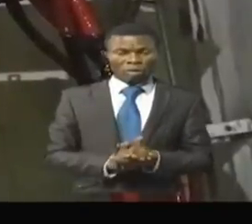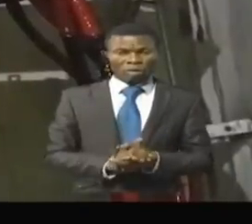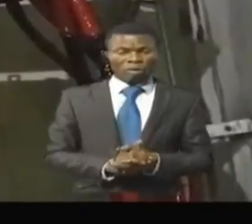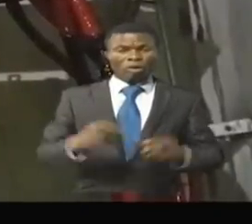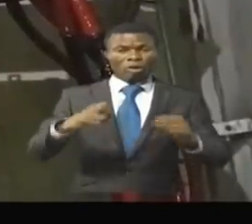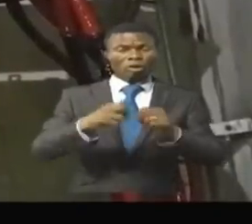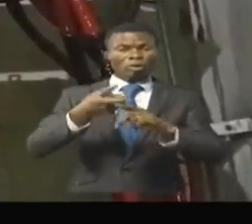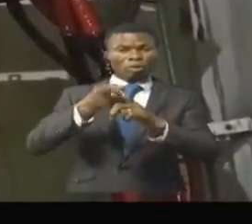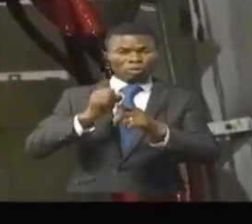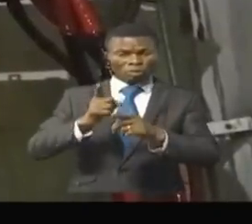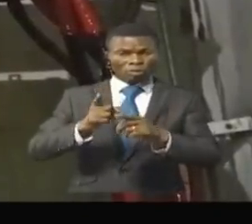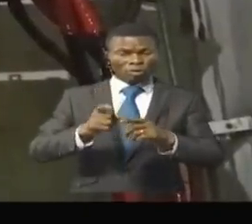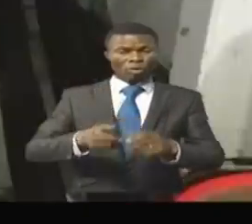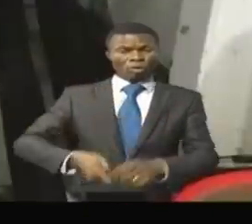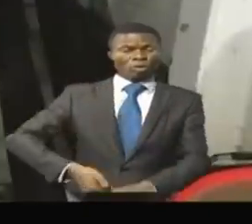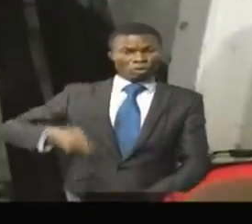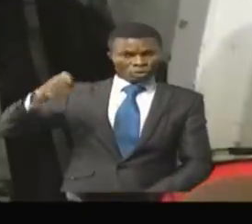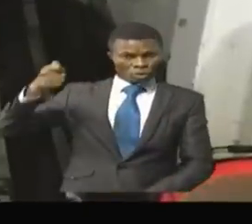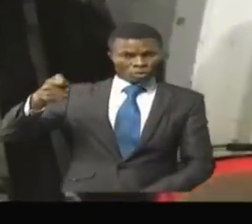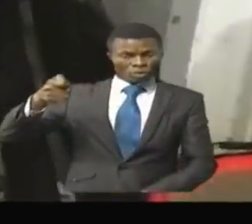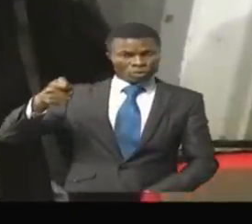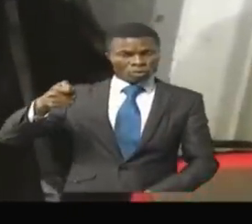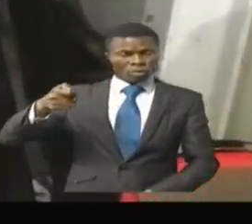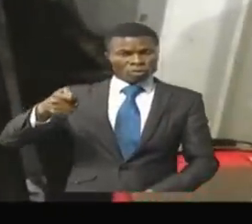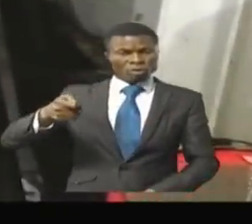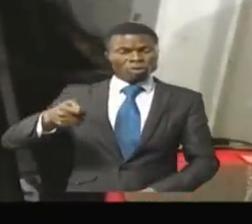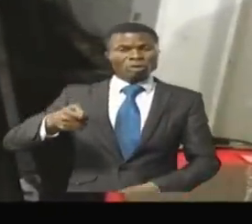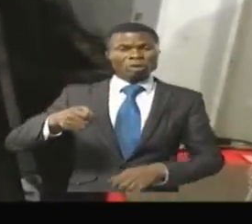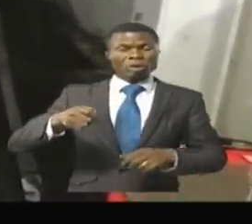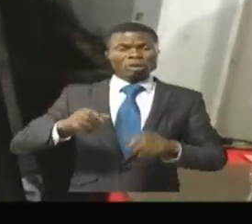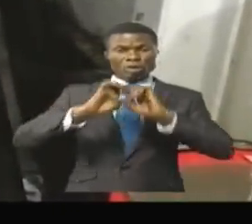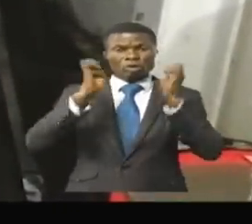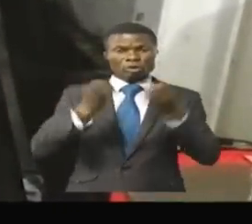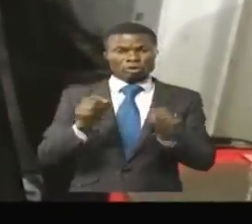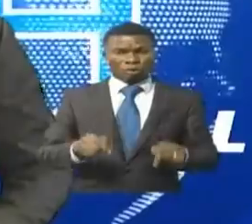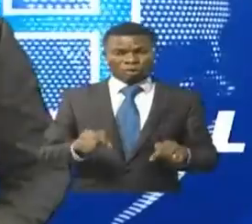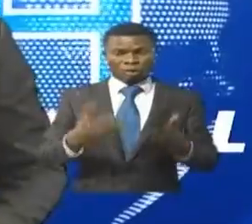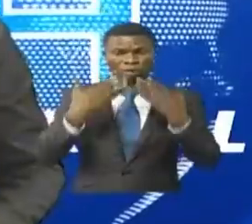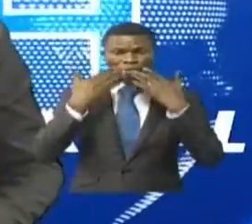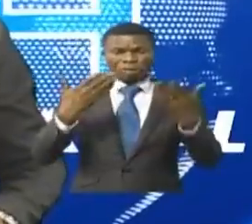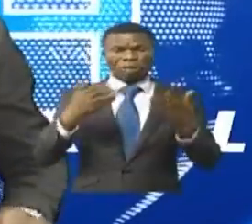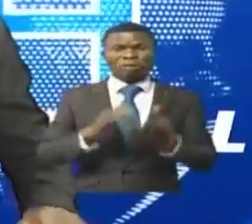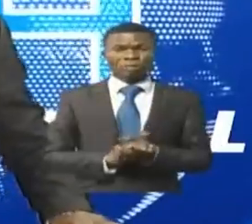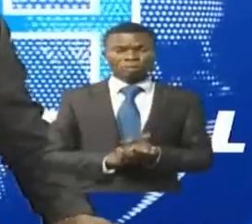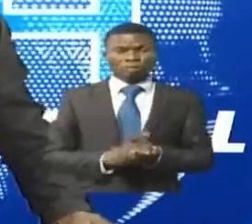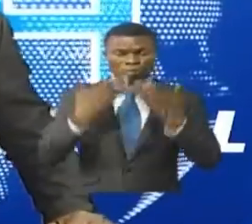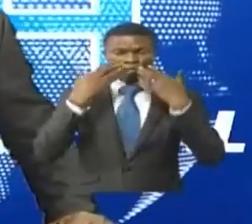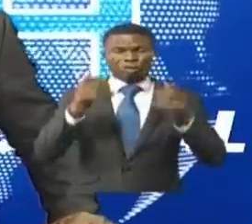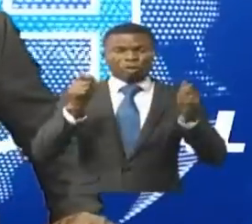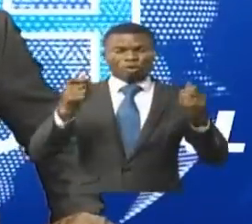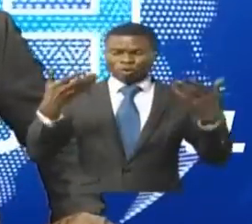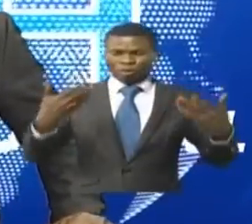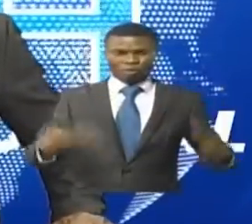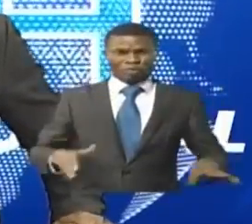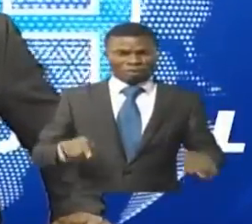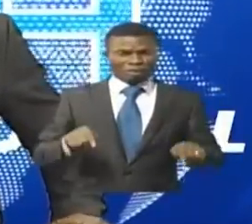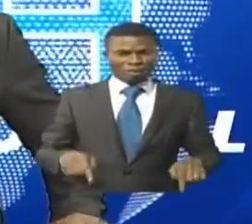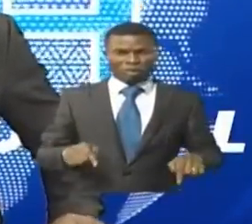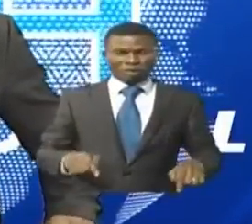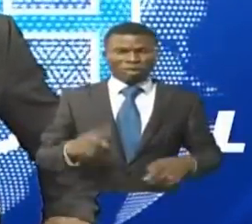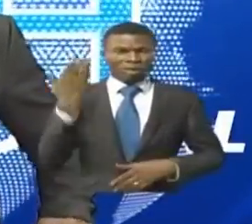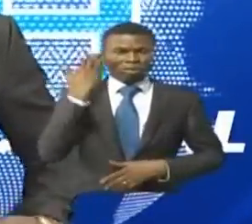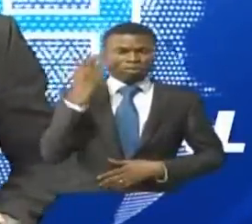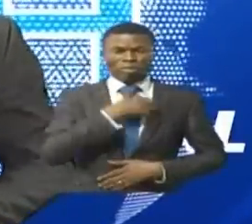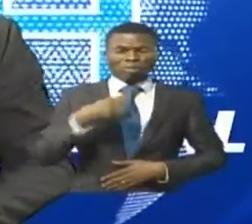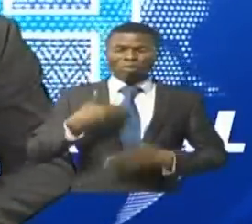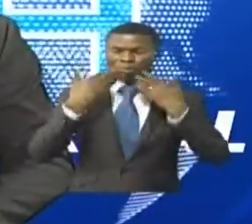alimentés sous un groupe électrogène de secours. Voilà qui termine ce journal, mesdames,